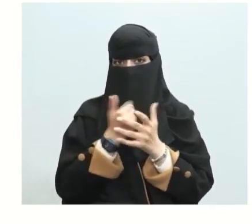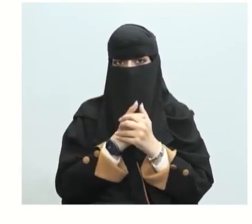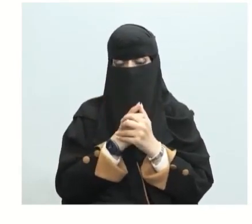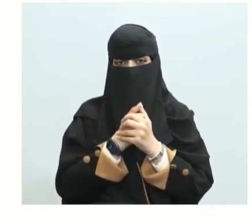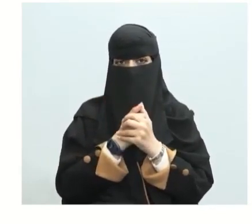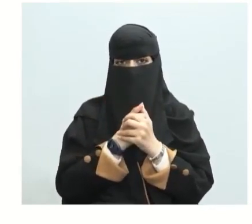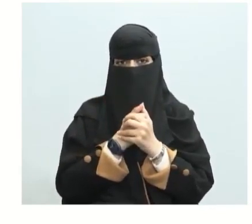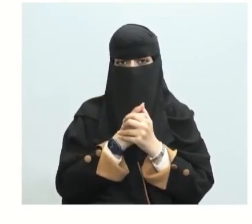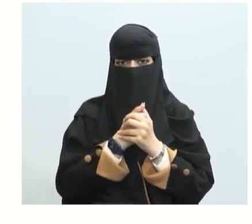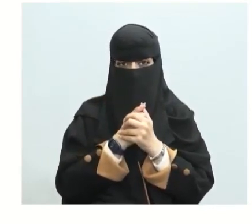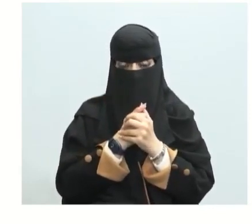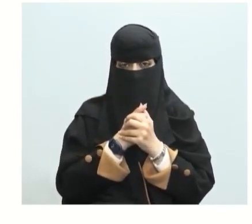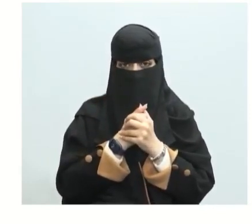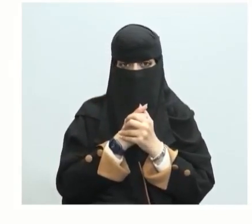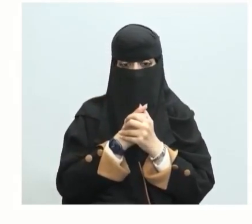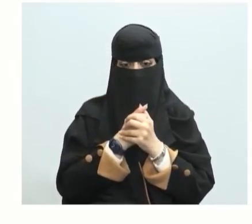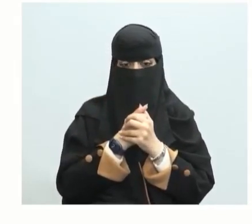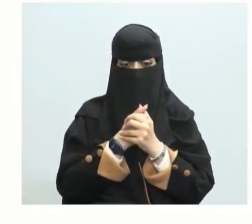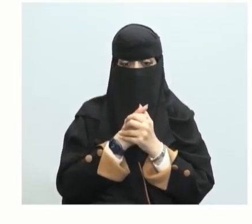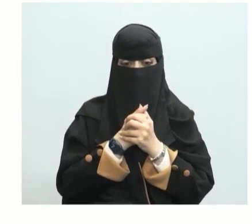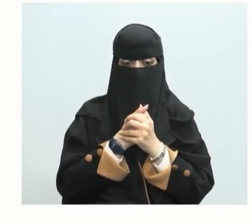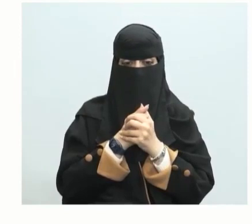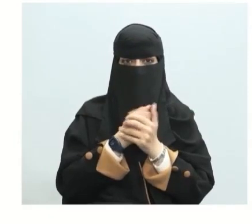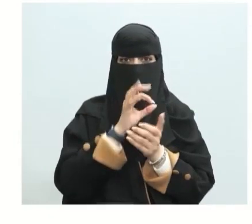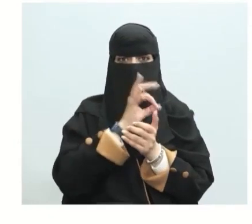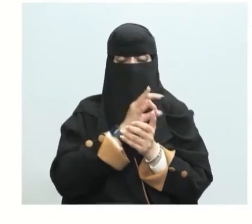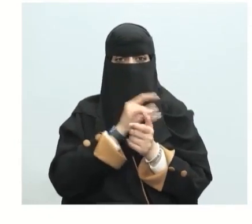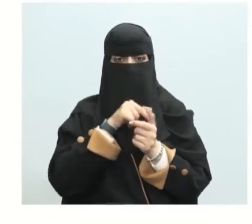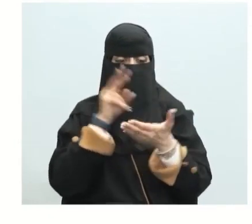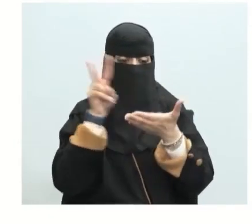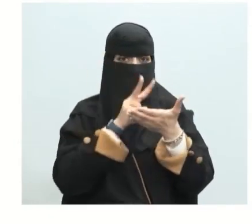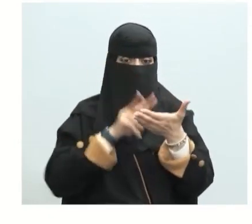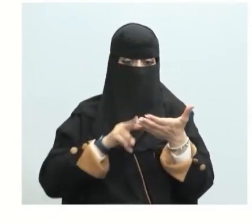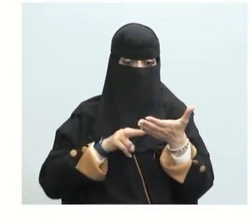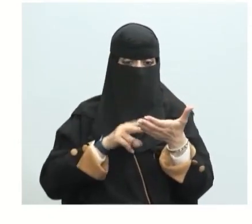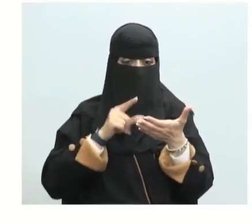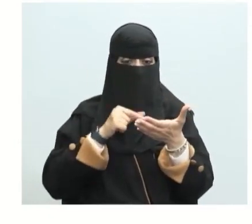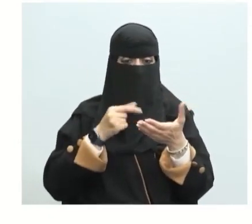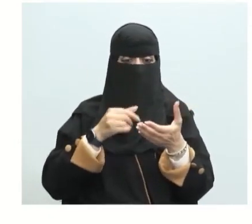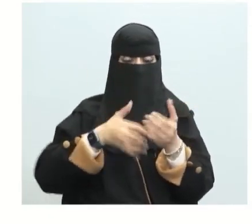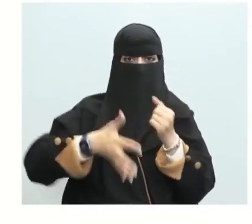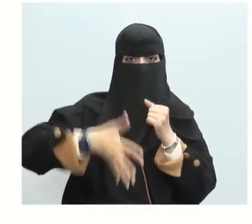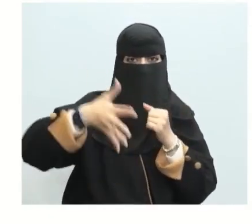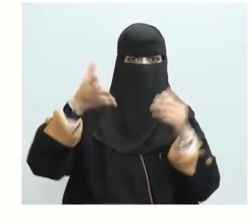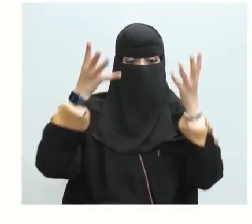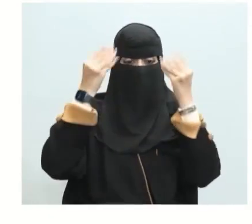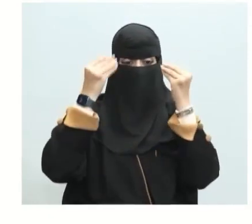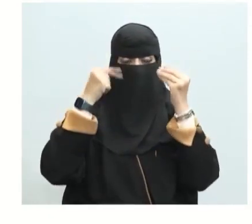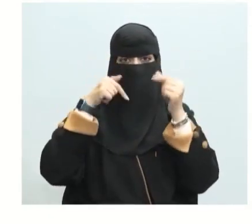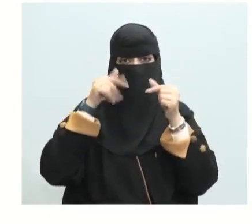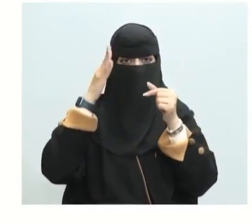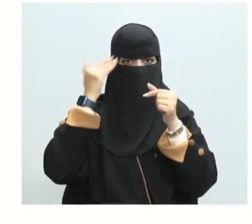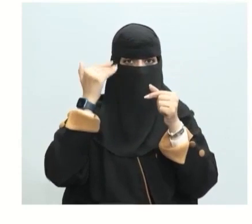في تقديم افكار ومعلومات جديده احسنتم نقول مثلا لافاده القارئ لافاده القارئ وتنميه